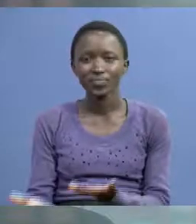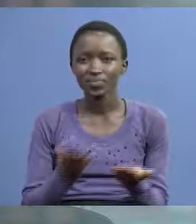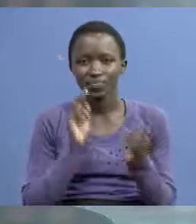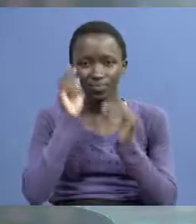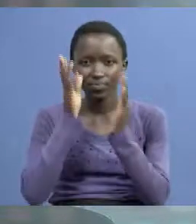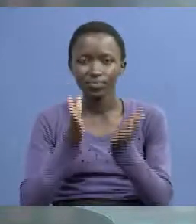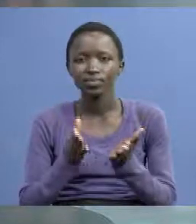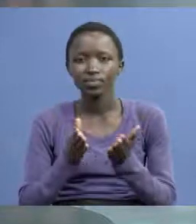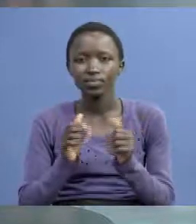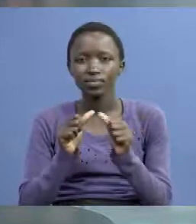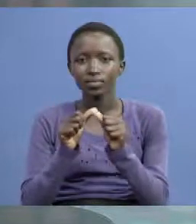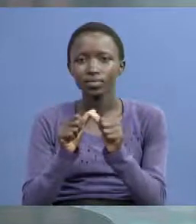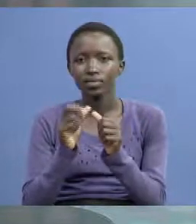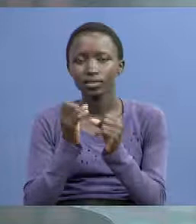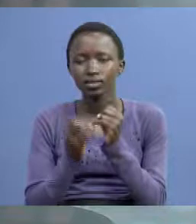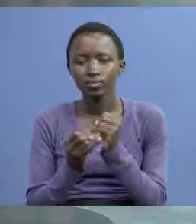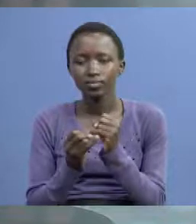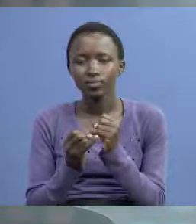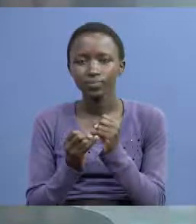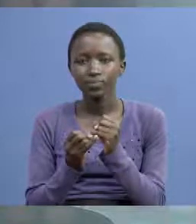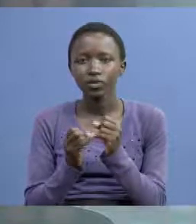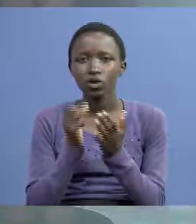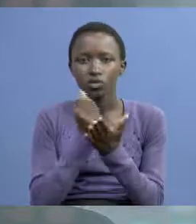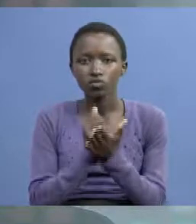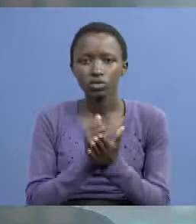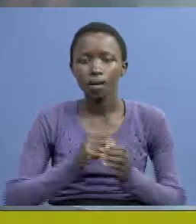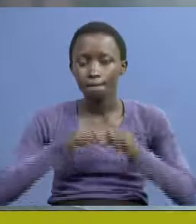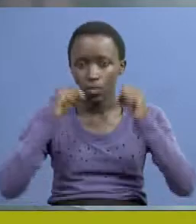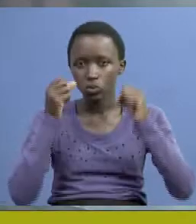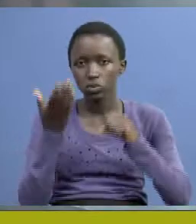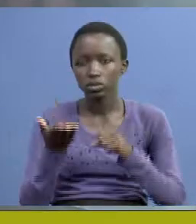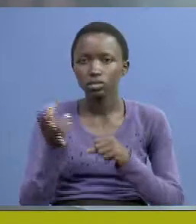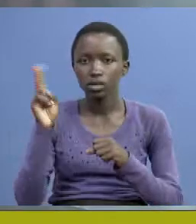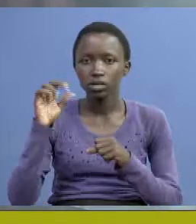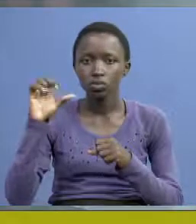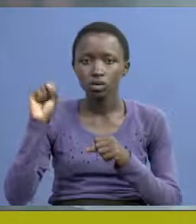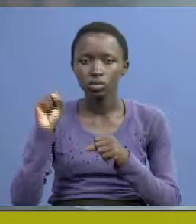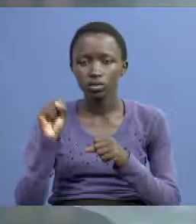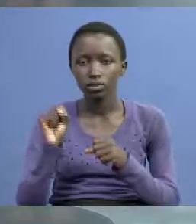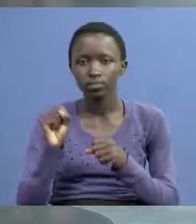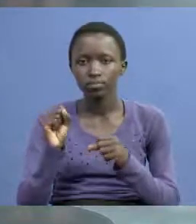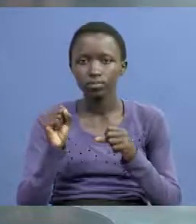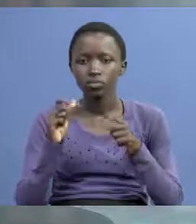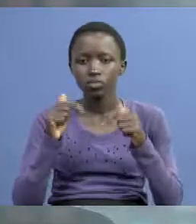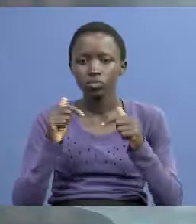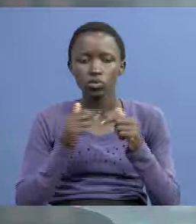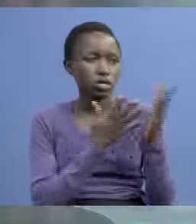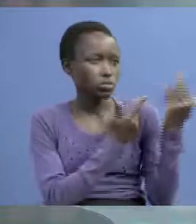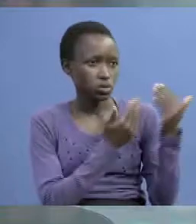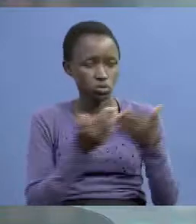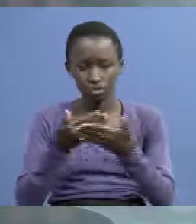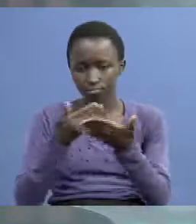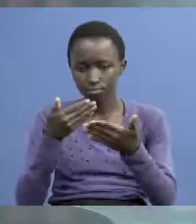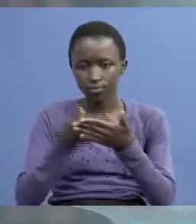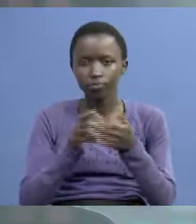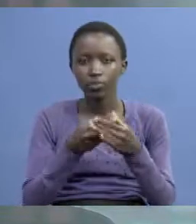Karibu mtazamaji tuandamane hadi tamati. Maafisa wakuu katika huduma ya taifa kwa vijana NYS wanatarajiwa